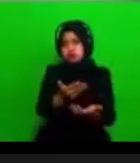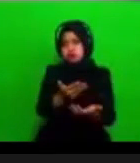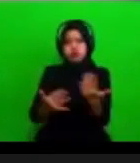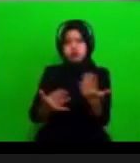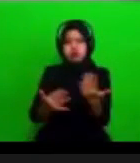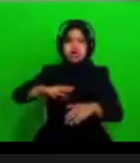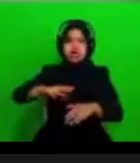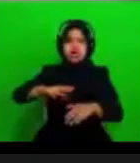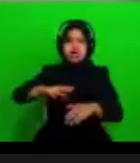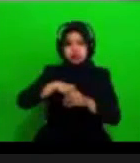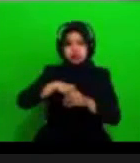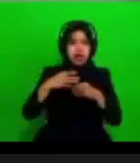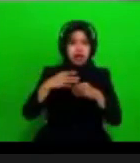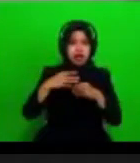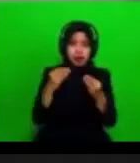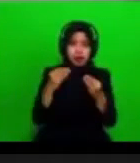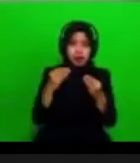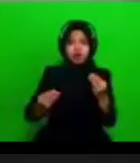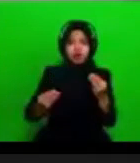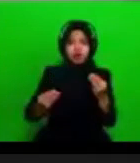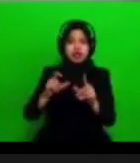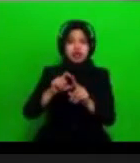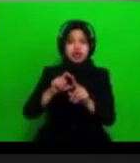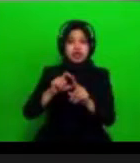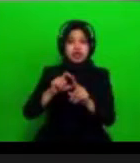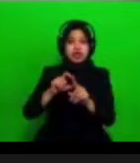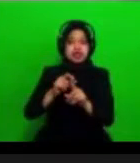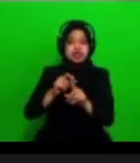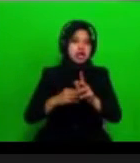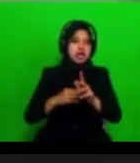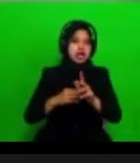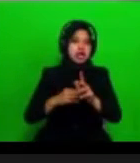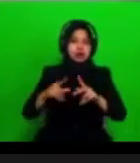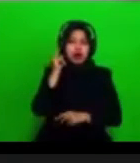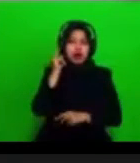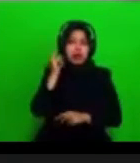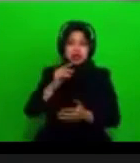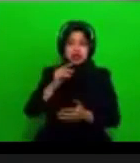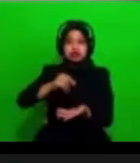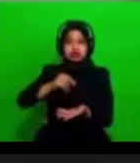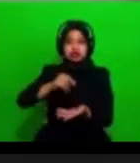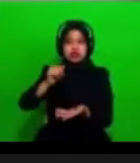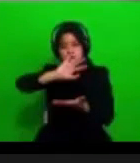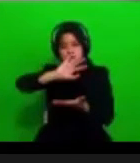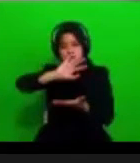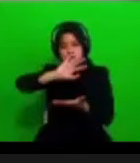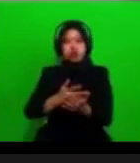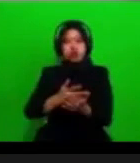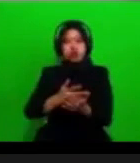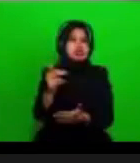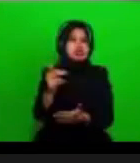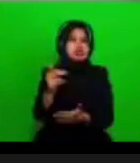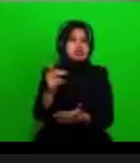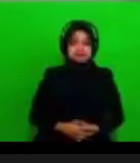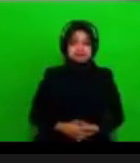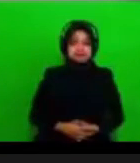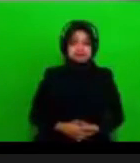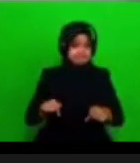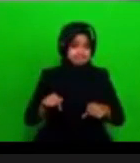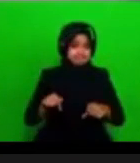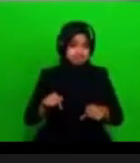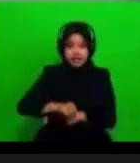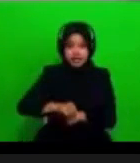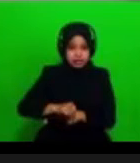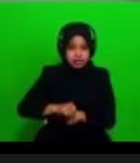masyarakat, termasuk anggota Dharma Wanita Persatuan di seluruh Indonesia. Yang pada hari